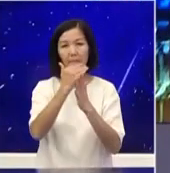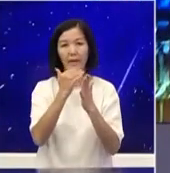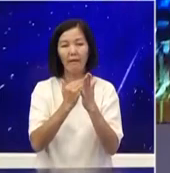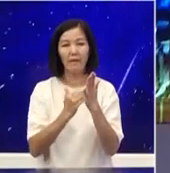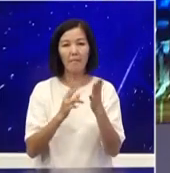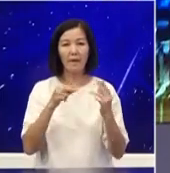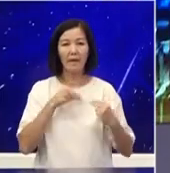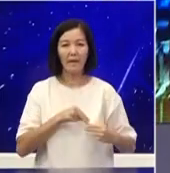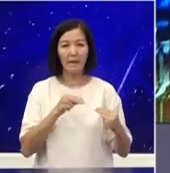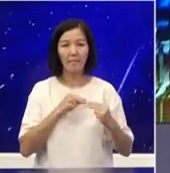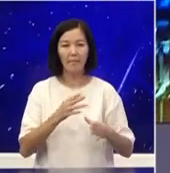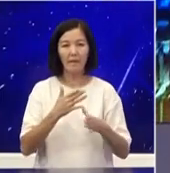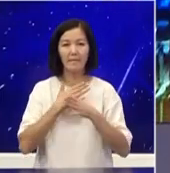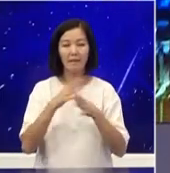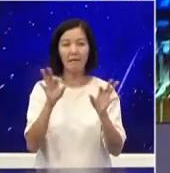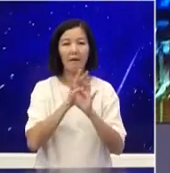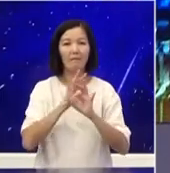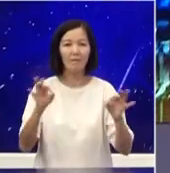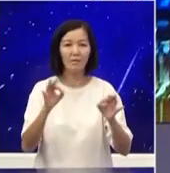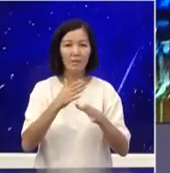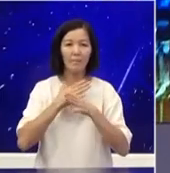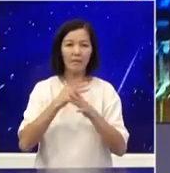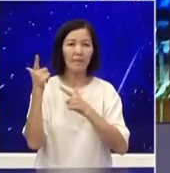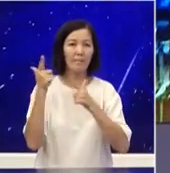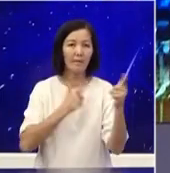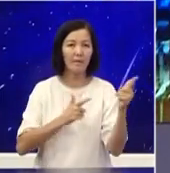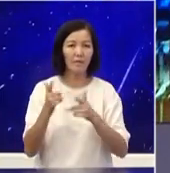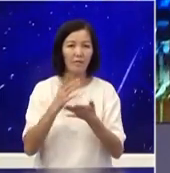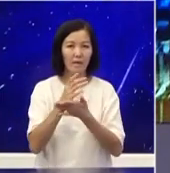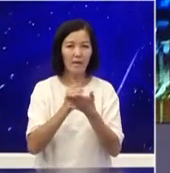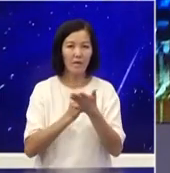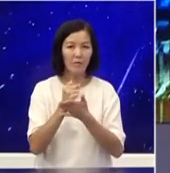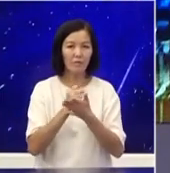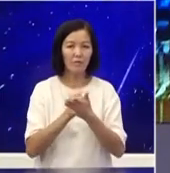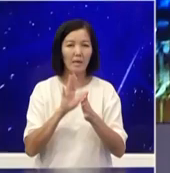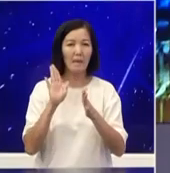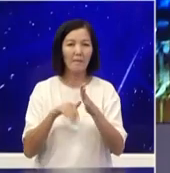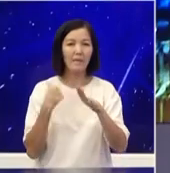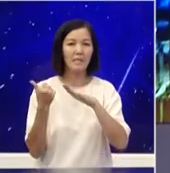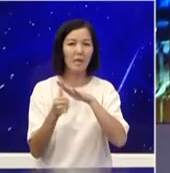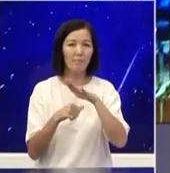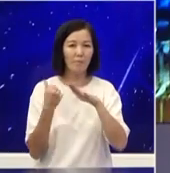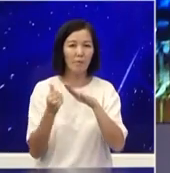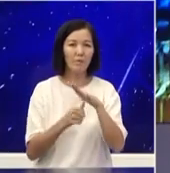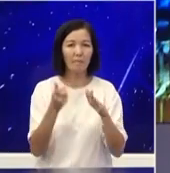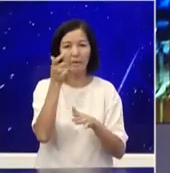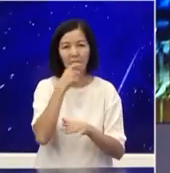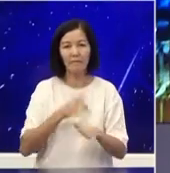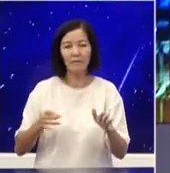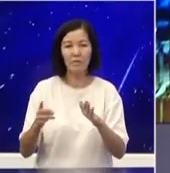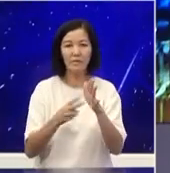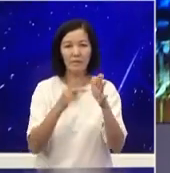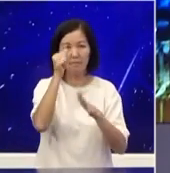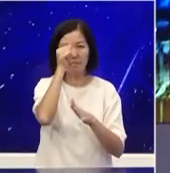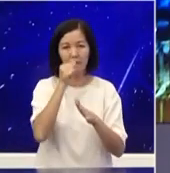Государственная программа «Еңбек» стала отличным механизмом по подготовке кадров и ликвидации безработицы. Так, только в Панфиловском районе за 7 месяцев